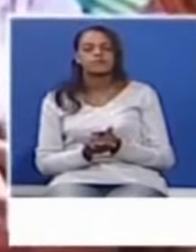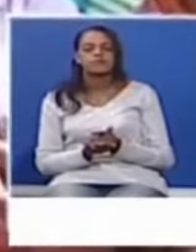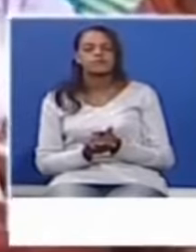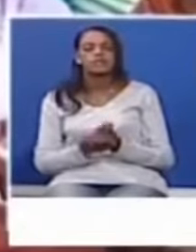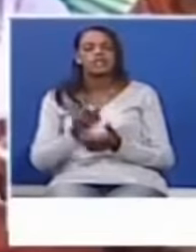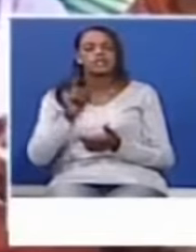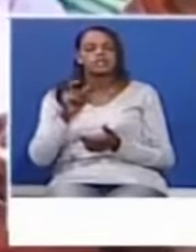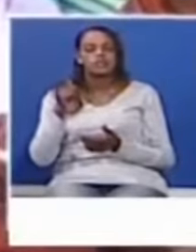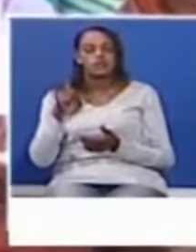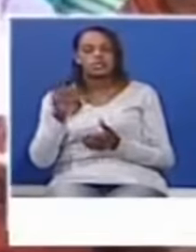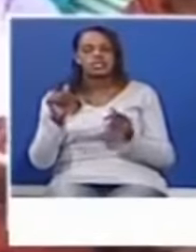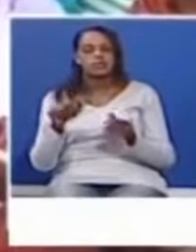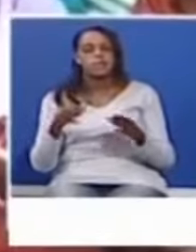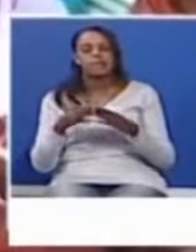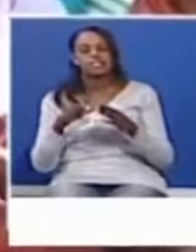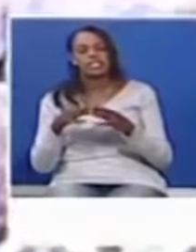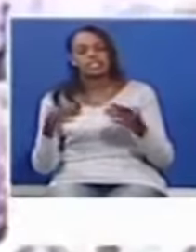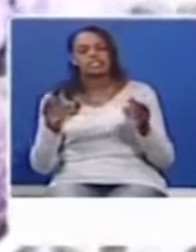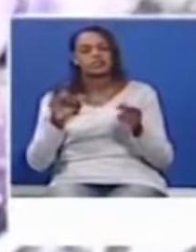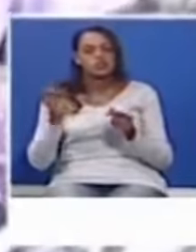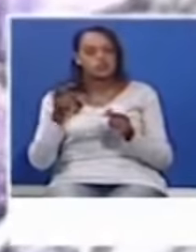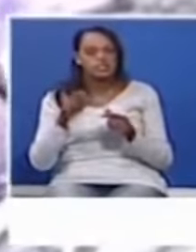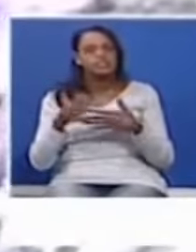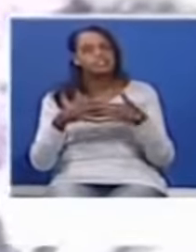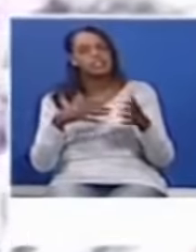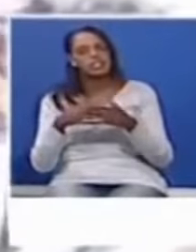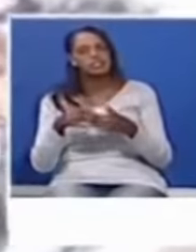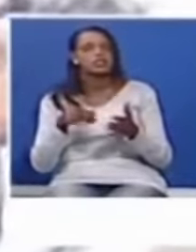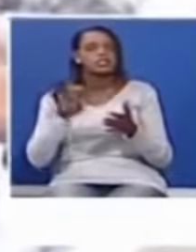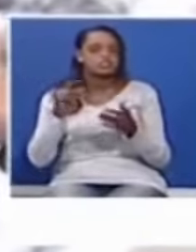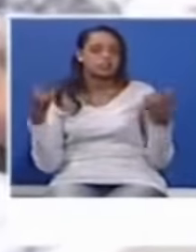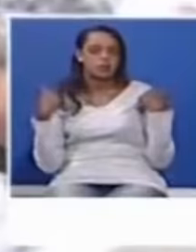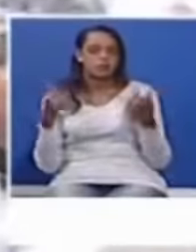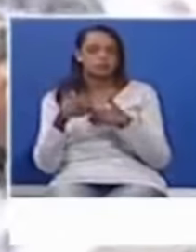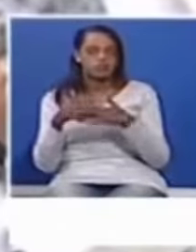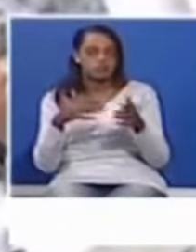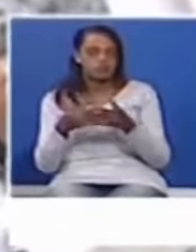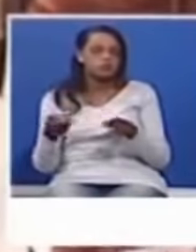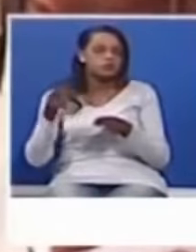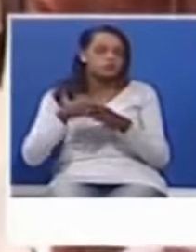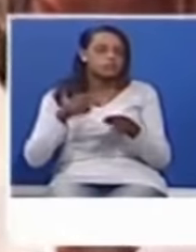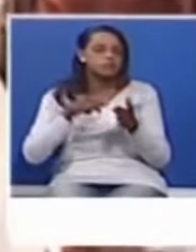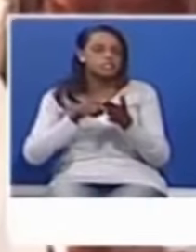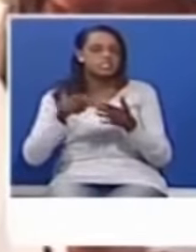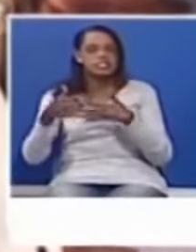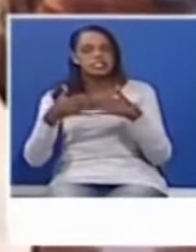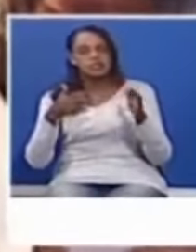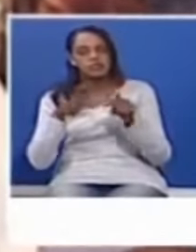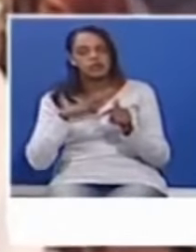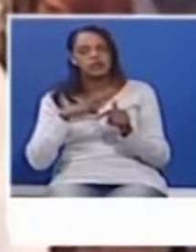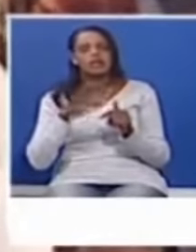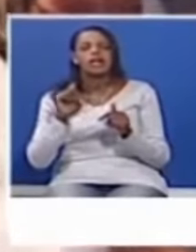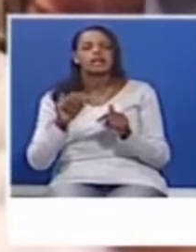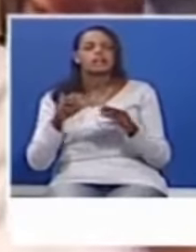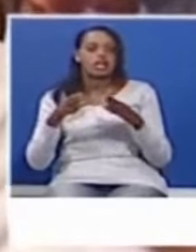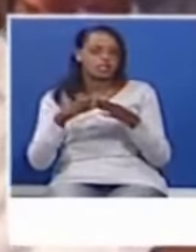ኣብ 17 ምምሕዳራት ከባቢ ንእዞብ ኣጌንዳ ናይ ስራሕ ግዜኦም ዘእከልዎ ኣመሓደርቲ ከባብን ኣካየድቲ ስራሕ ንምትካእ ምርጫታት ይካየድ ኣሎ። ኣመሓዳር